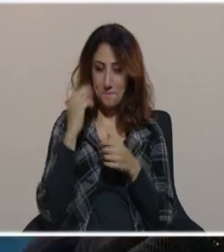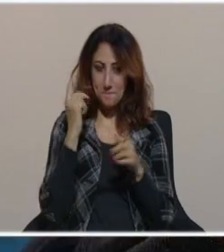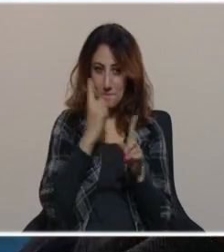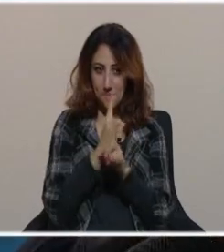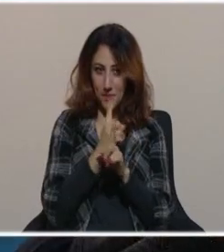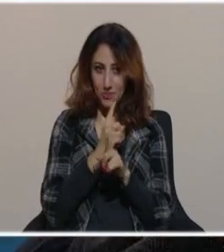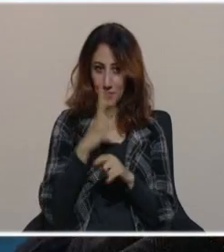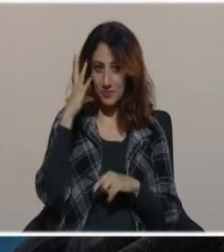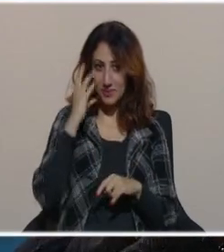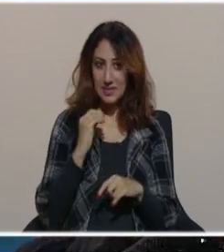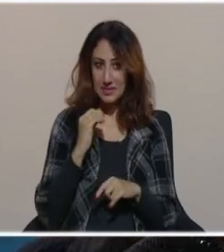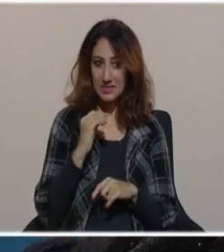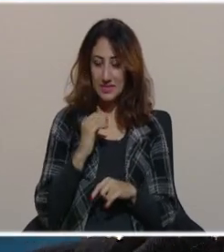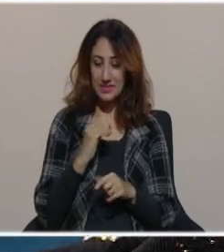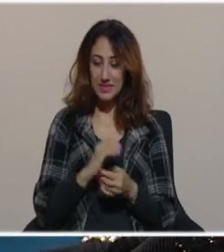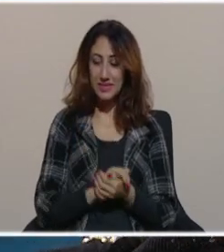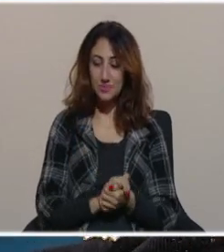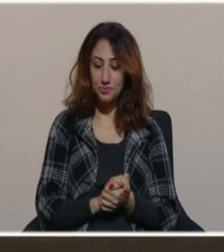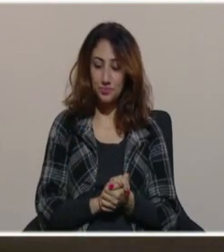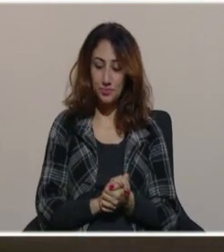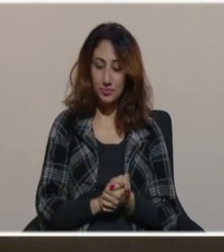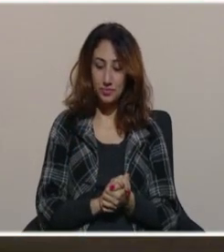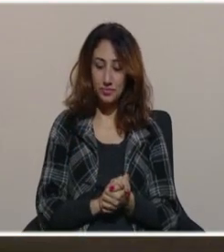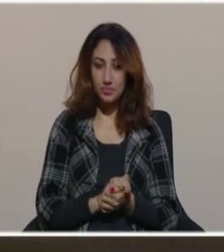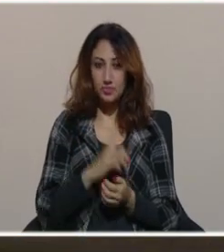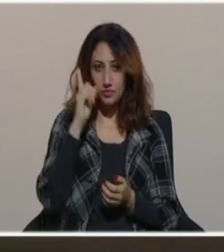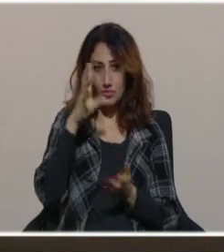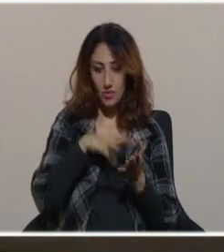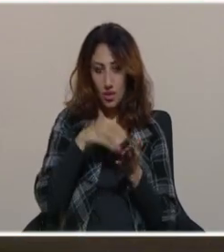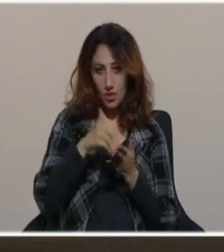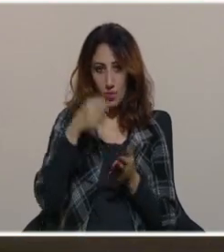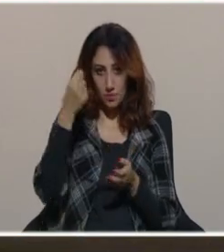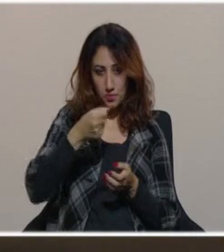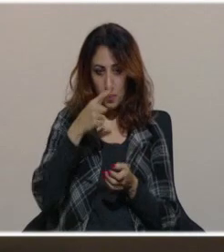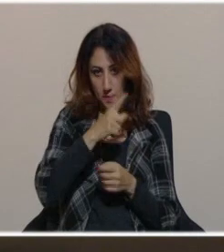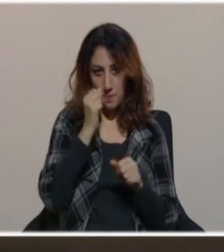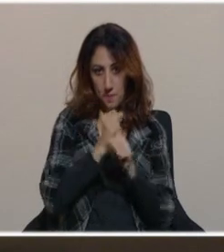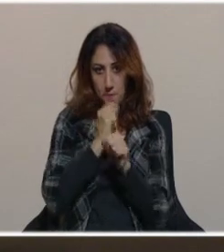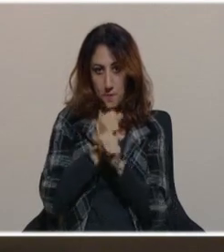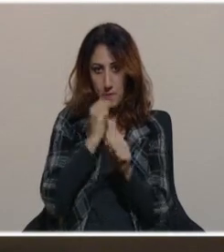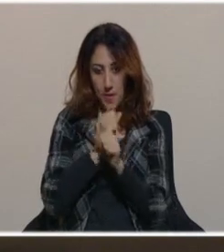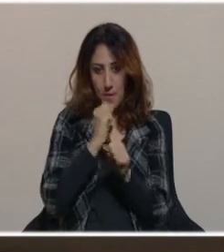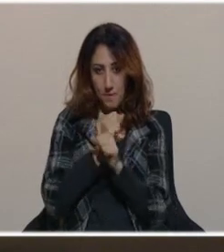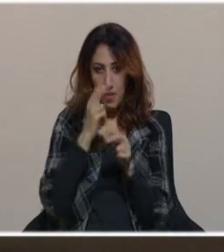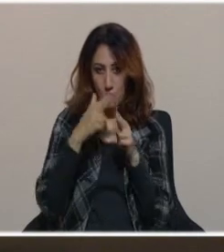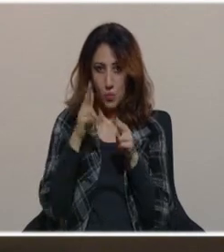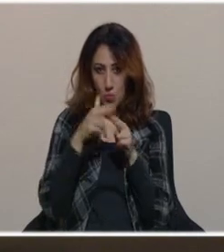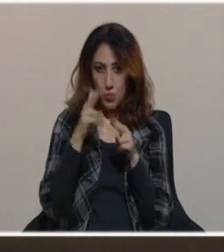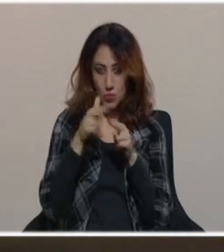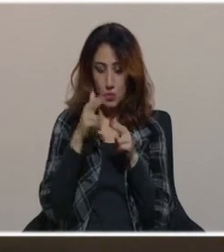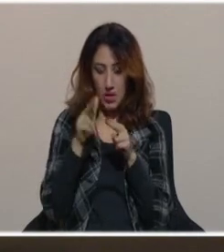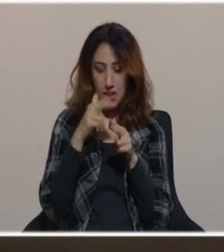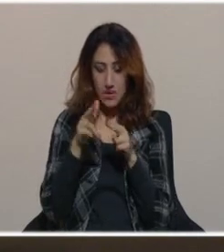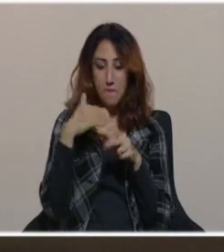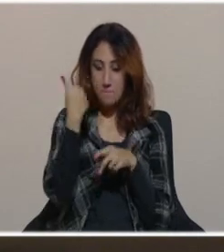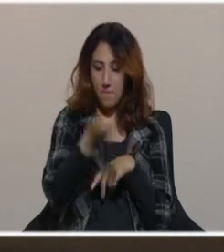من الناس. ميرسي ميرسي ميرسي. في البدايه عايز اهنيكي على اخر اعمالك اللي بتعرض، هو مسلسل ليلى.